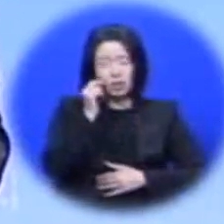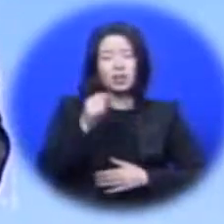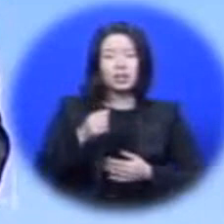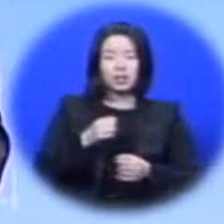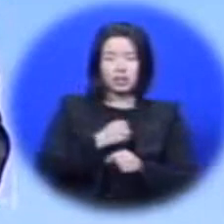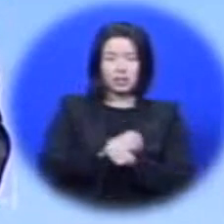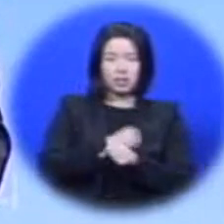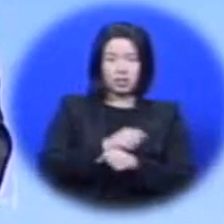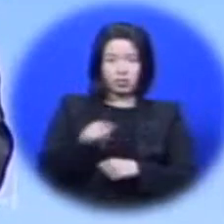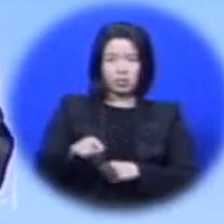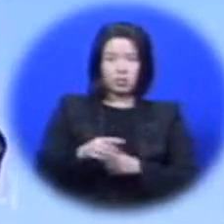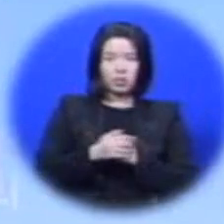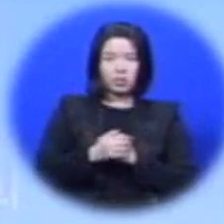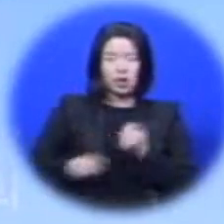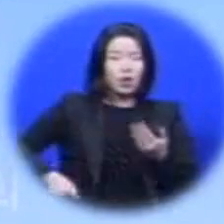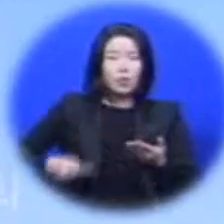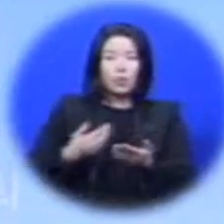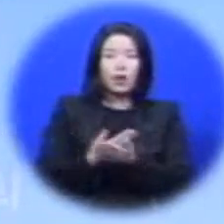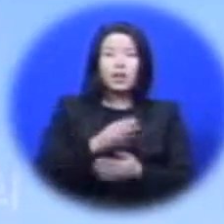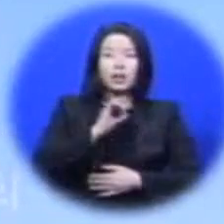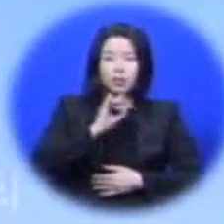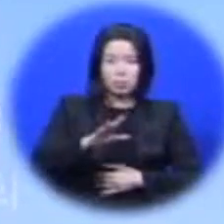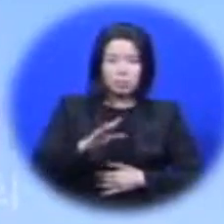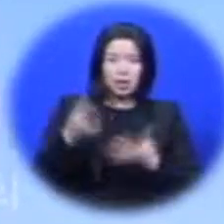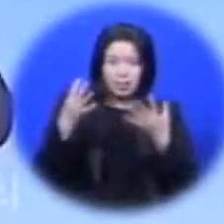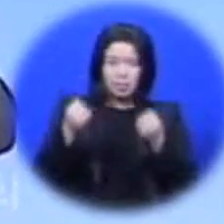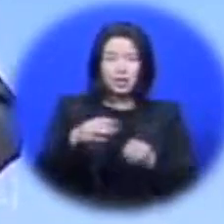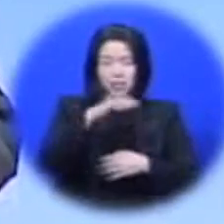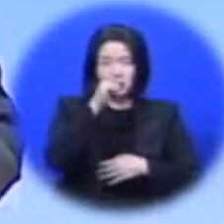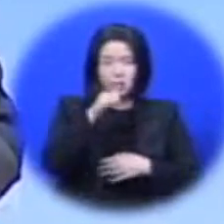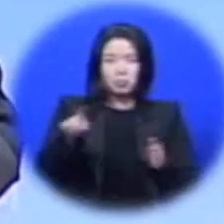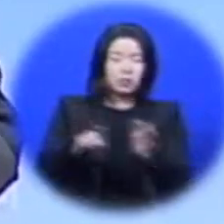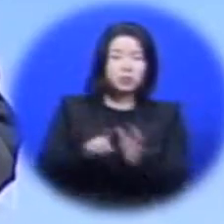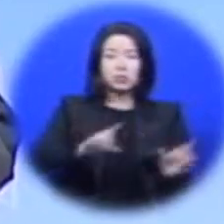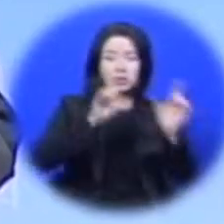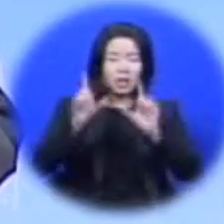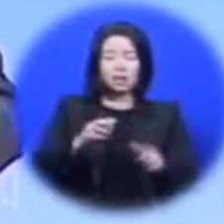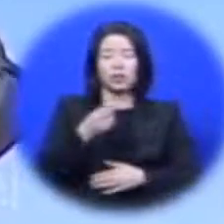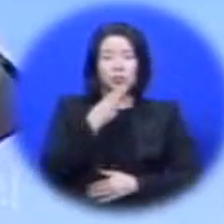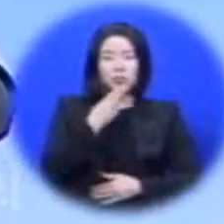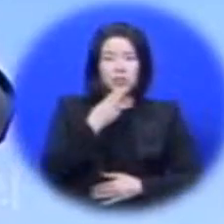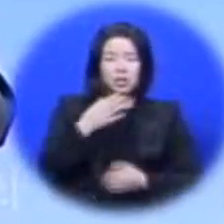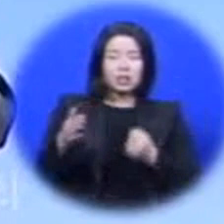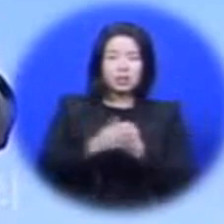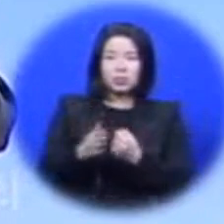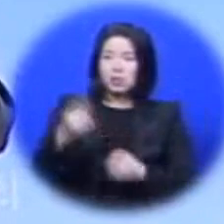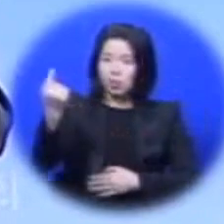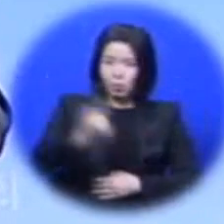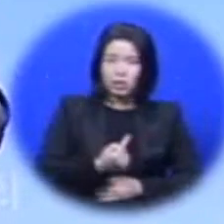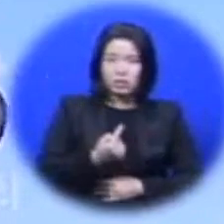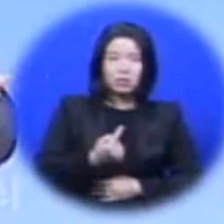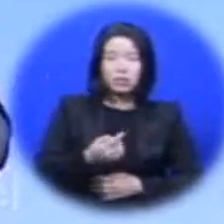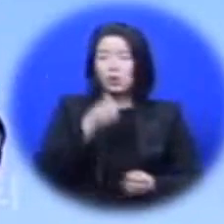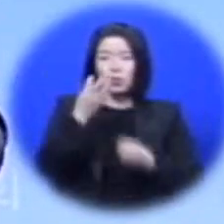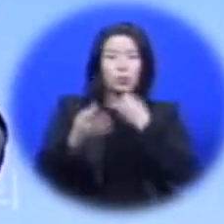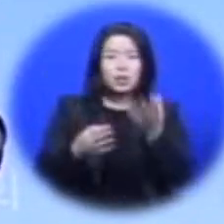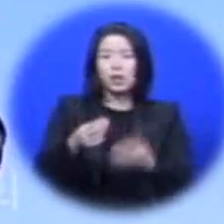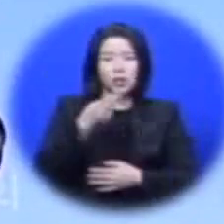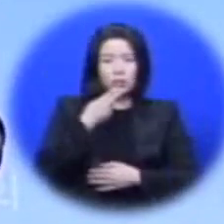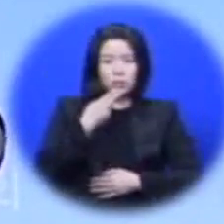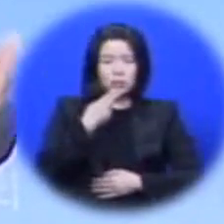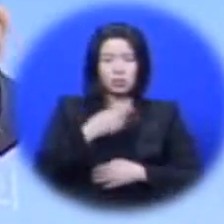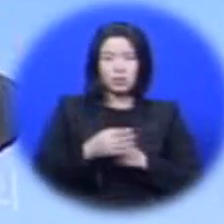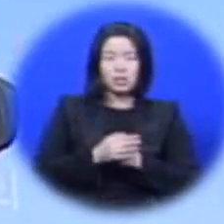계속. 회개할 것만 자꾸 많지 믿음으로 산 게 없으니까 나와서 뭐 고백할 게